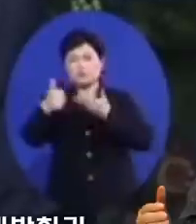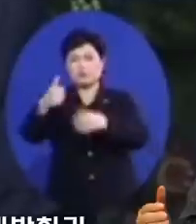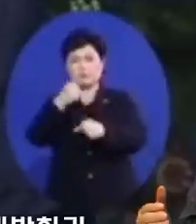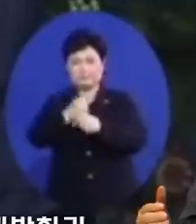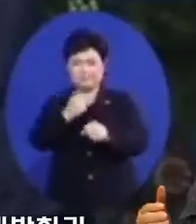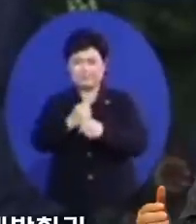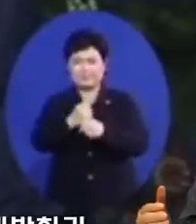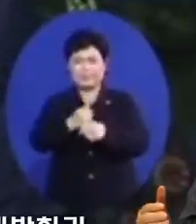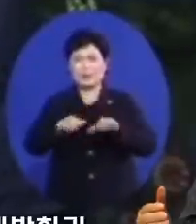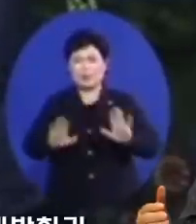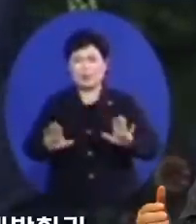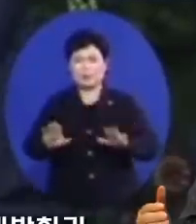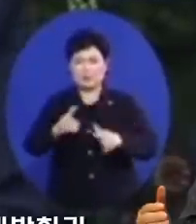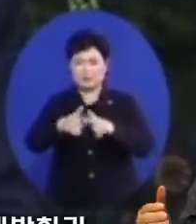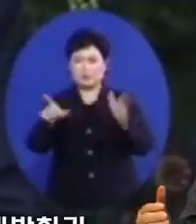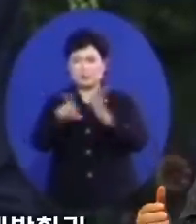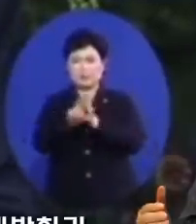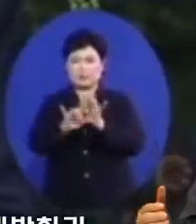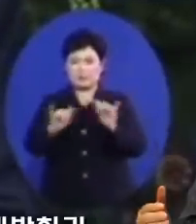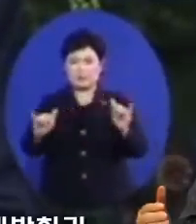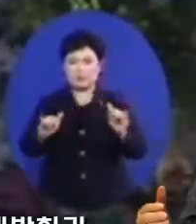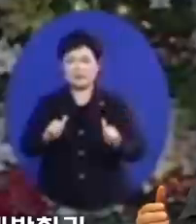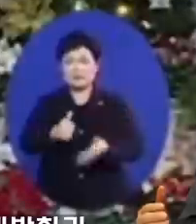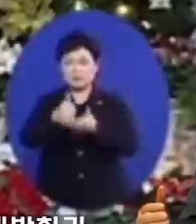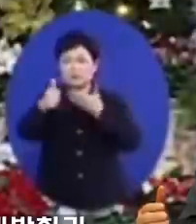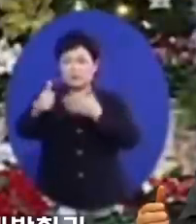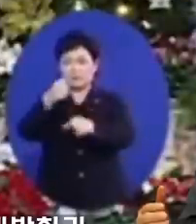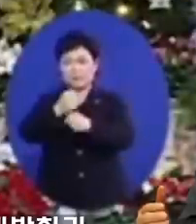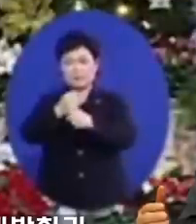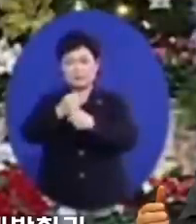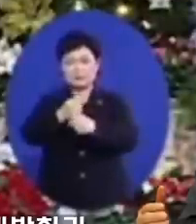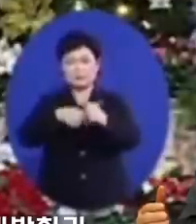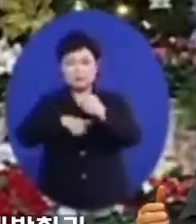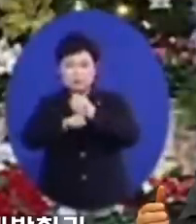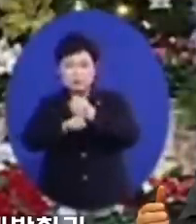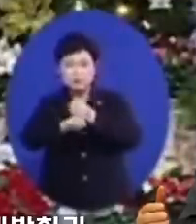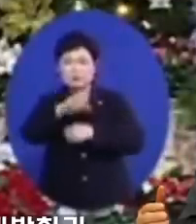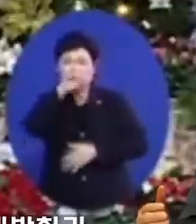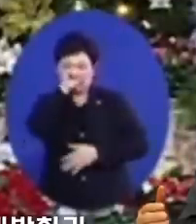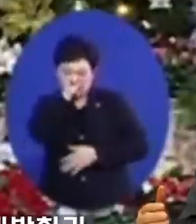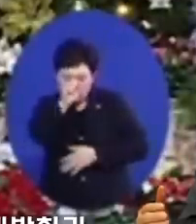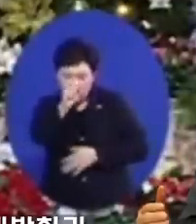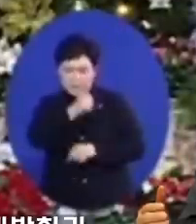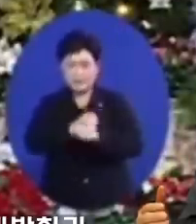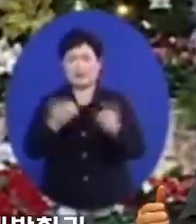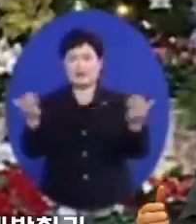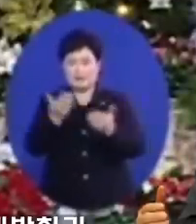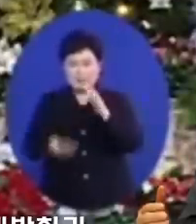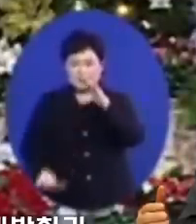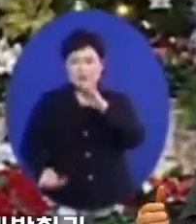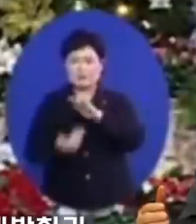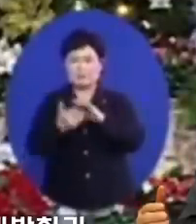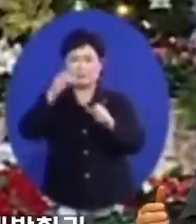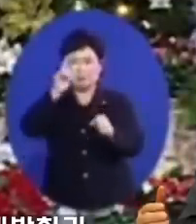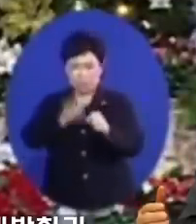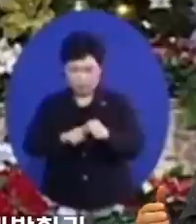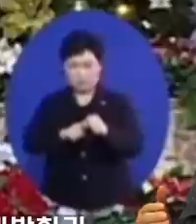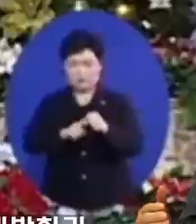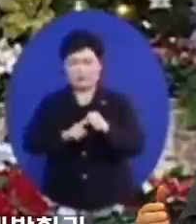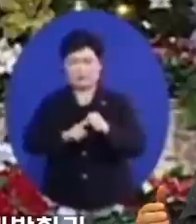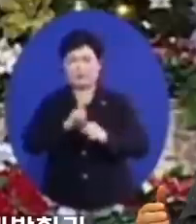만드셨습니다. 오늘 우리 크리스천으로 주님이 만들어진 것은 우리가 선한 일을 이루기 위해서 그렇게 했다는